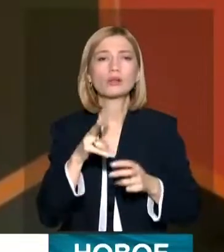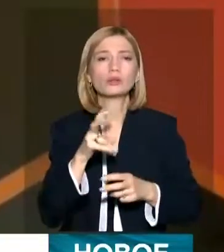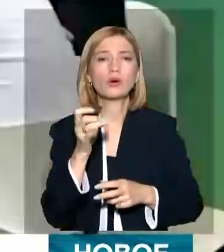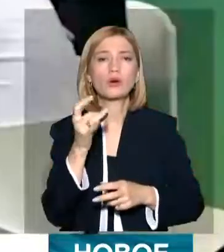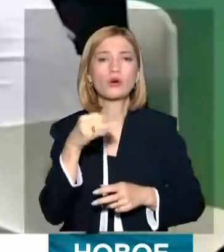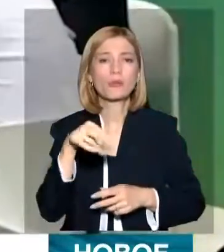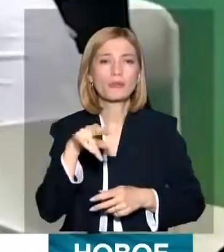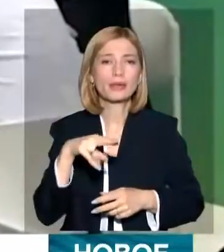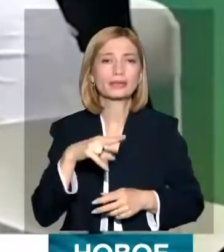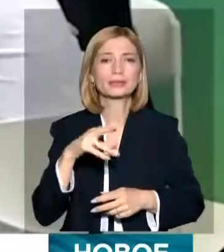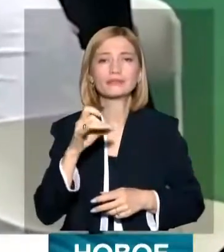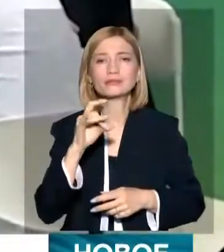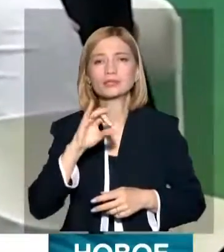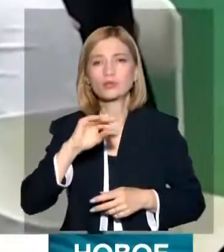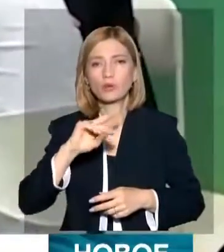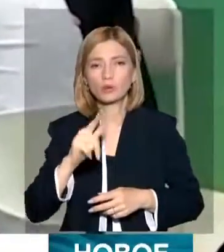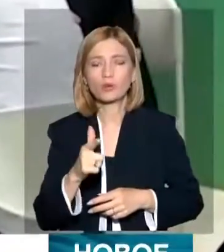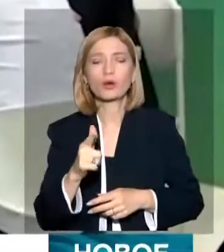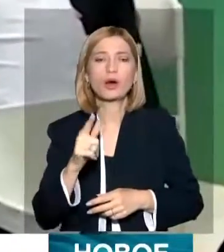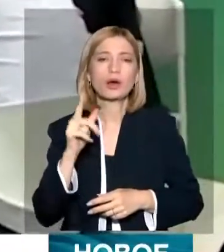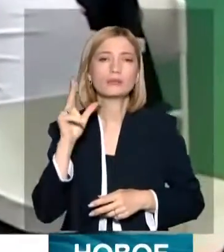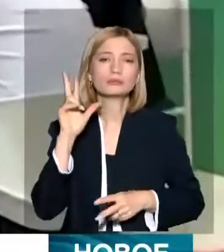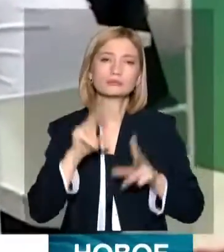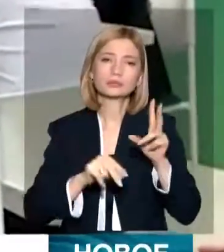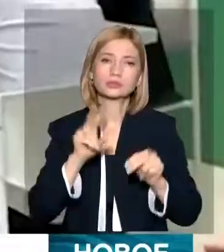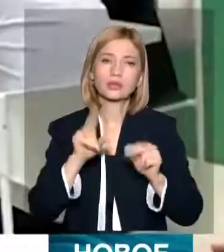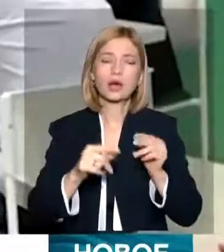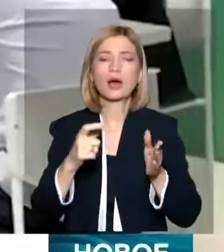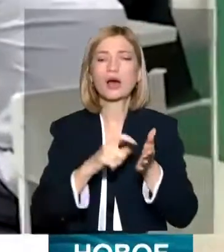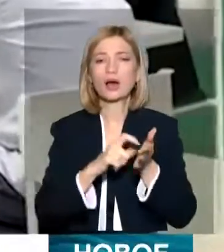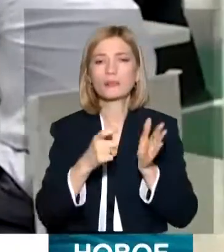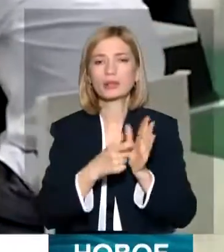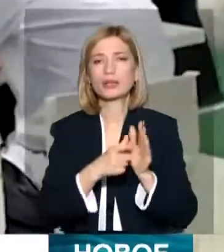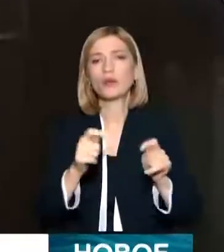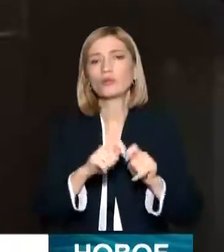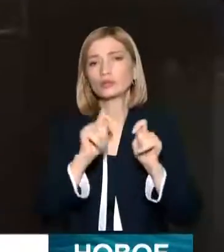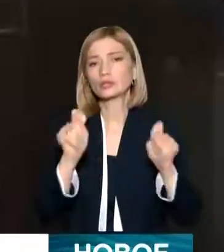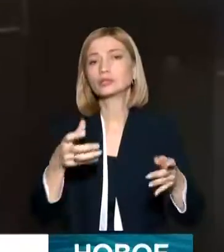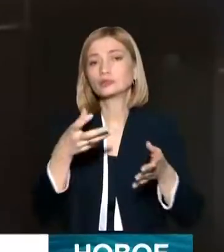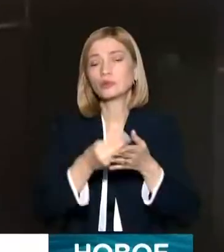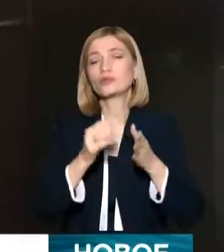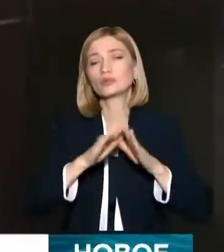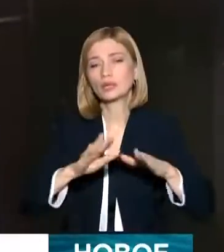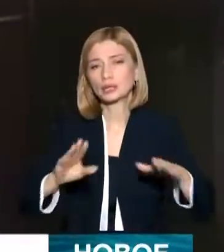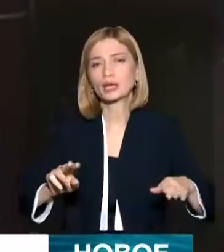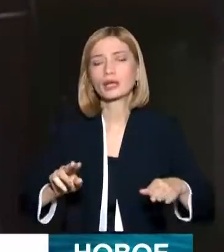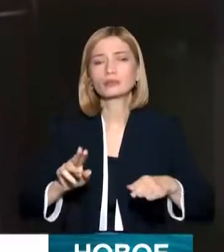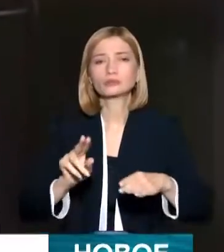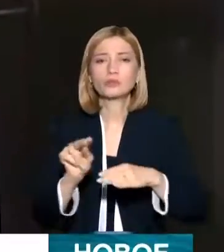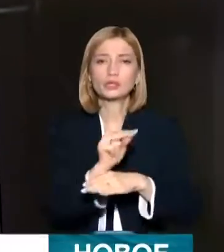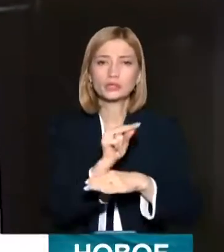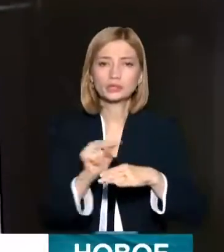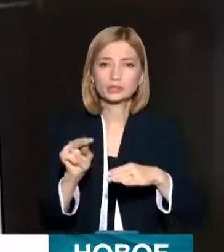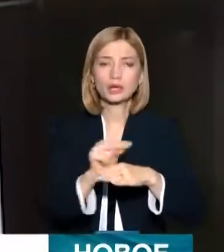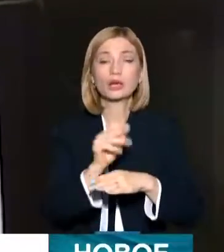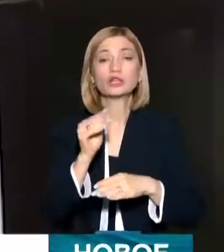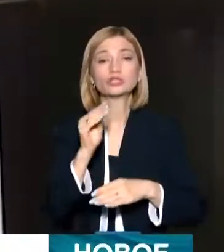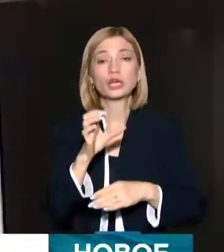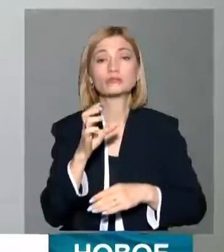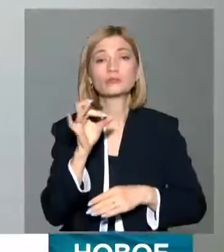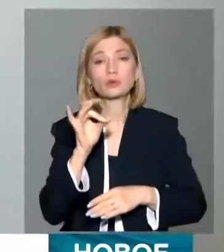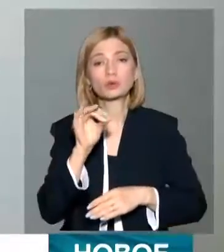и дефектолог. Со студенчества мечтала открыть свой кабинет для помощи детям. Это стало возможным благодаря программе «Jazz